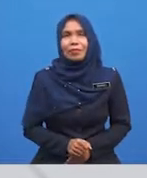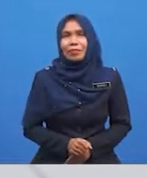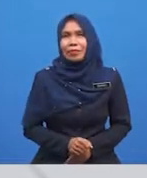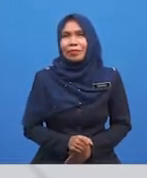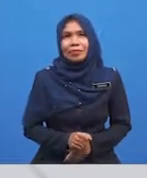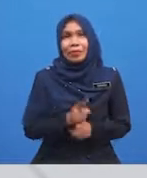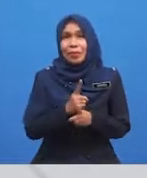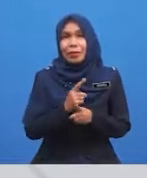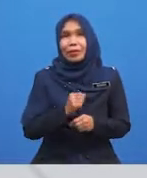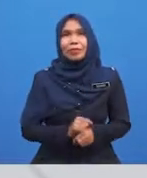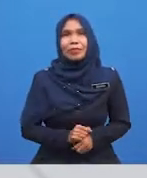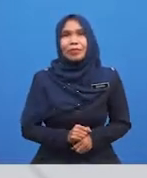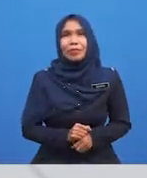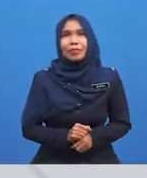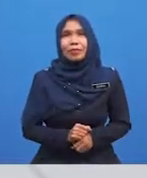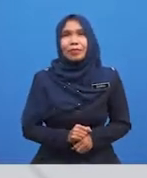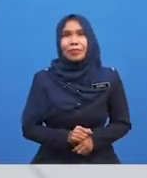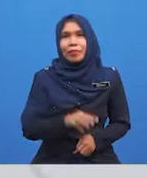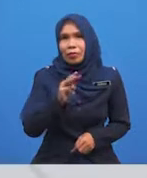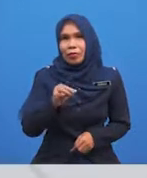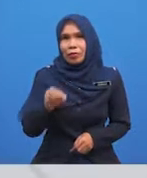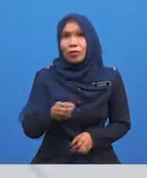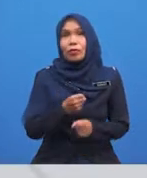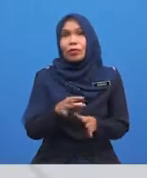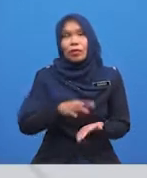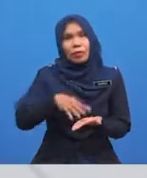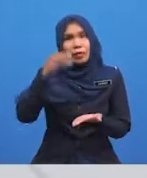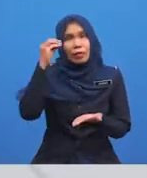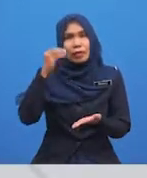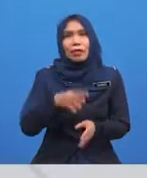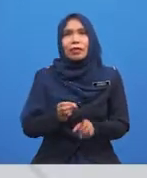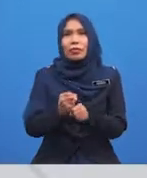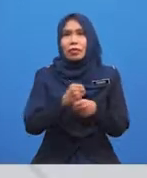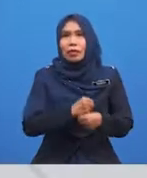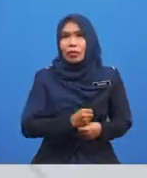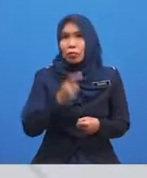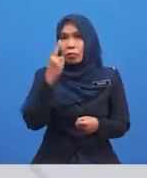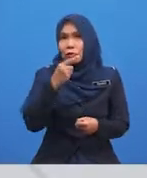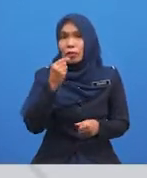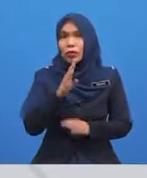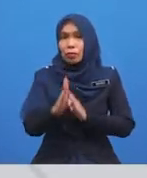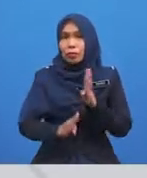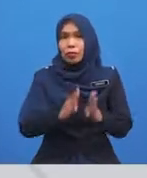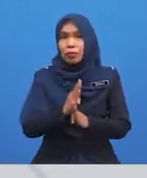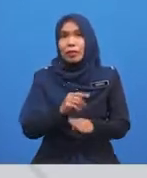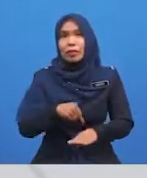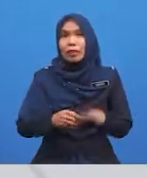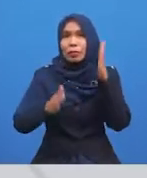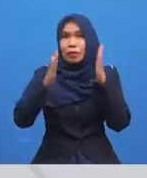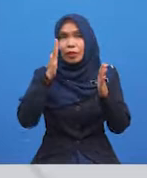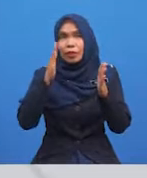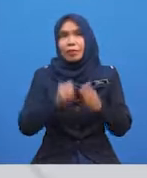murid-murid! Di dalam bab 6, murid-murid telah mempelajari bentuk muka bumi di Malaysia iaitu tanah